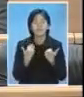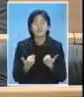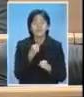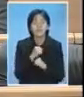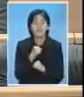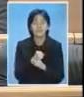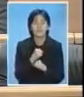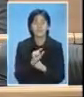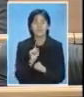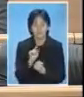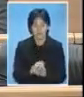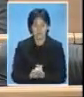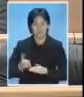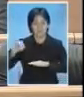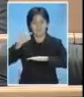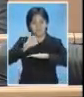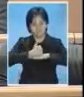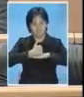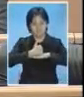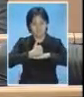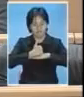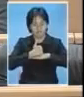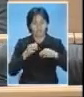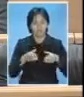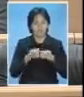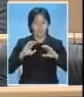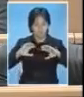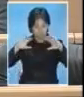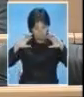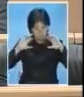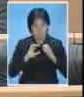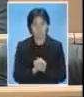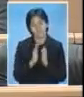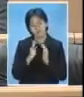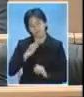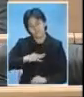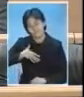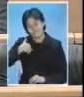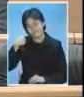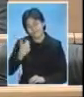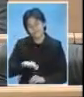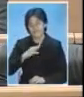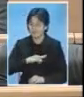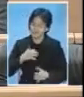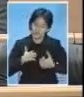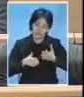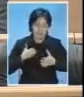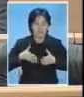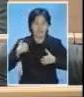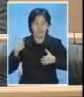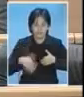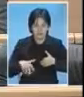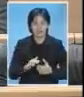านั่งมาเป็นผู้บริหารนั่งอยู่ฝ่ายบริหารคนเขาไม่สบายใจครับว่า